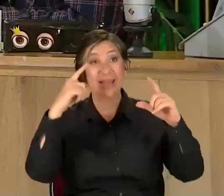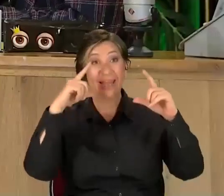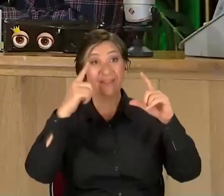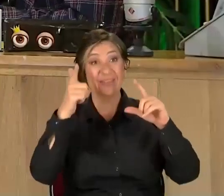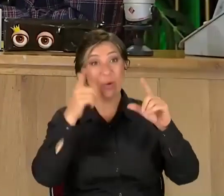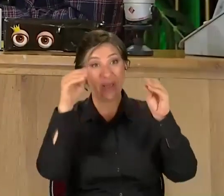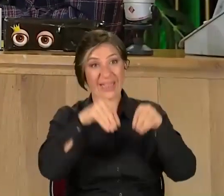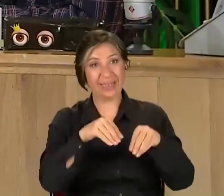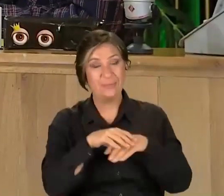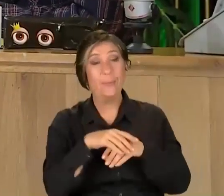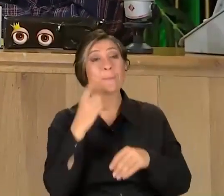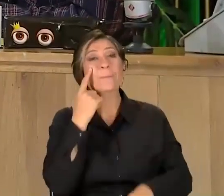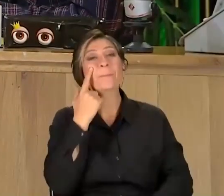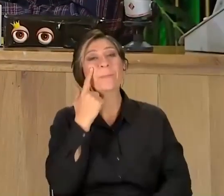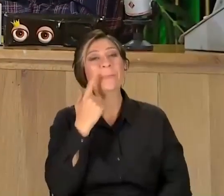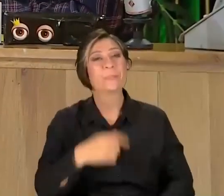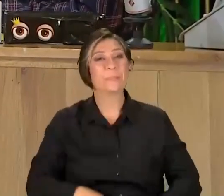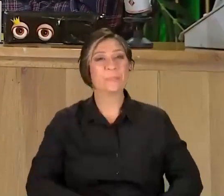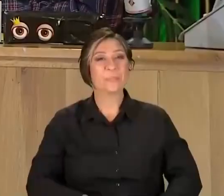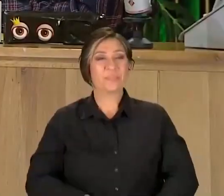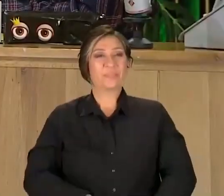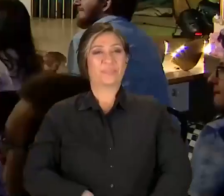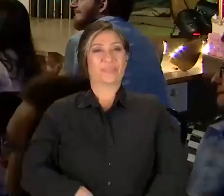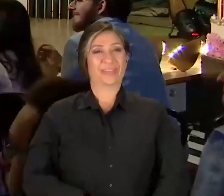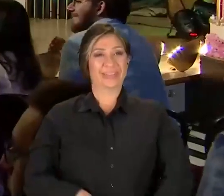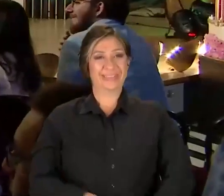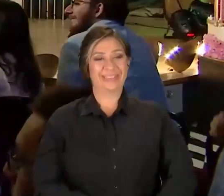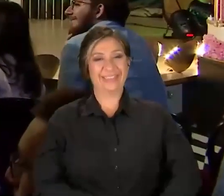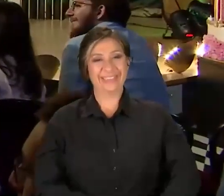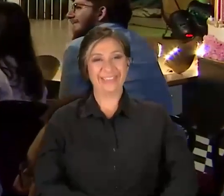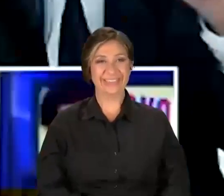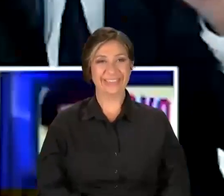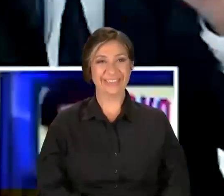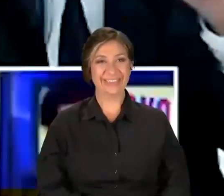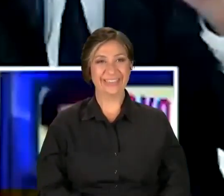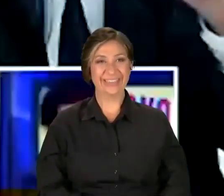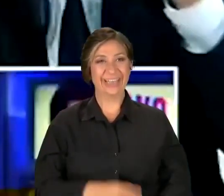mi söylüyorsun? Evet. Bakayım. Bakacağım.